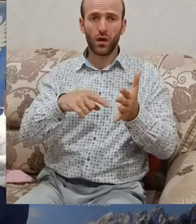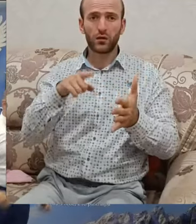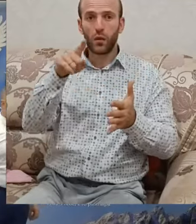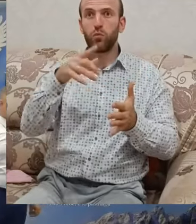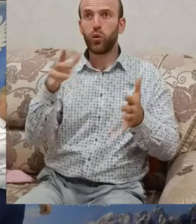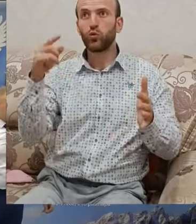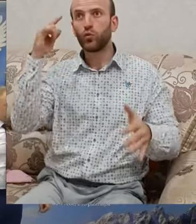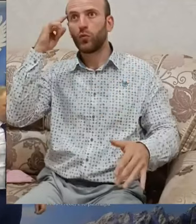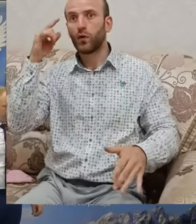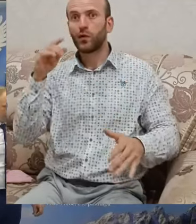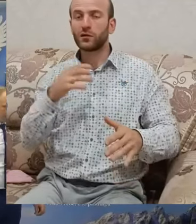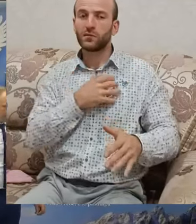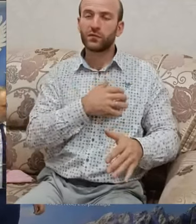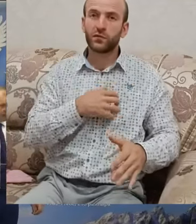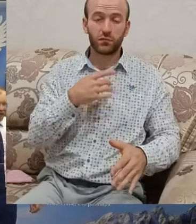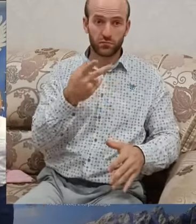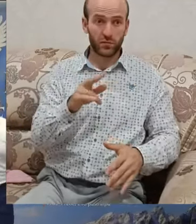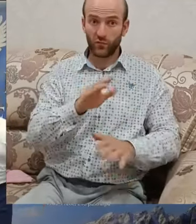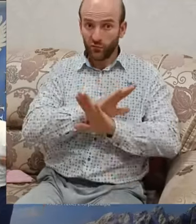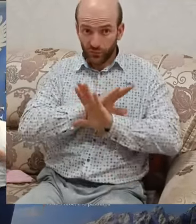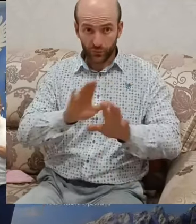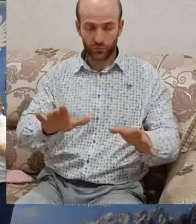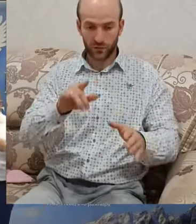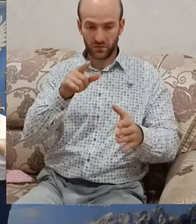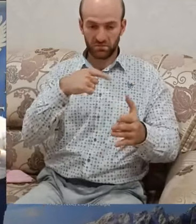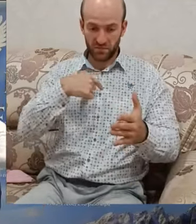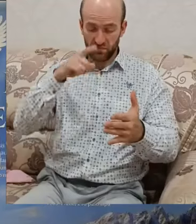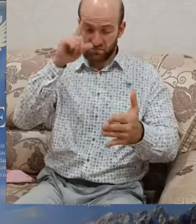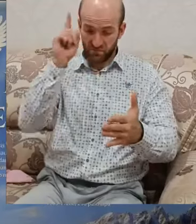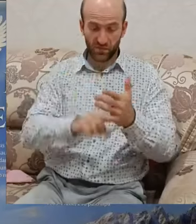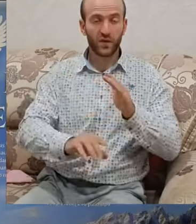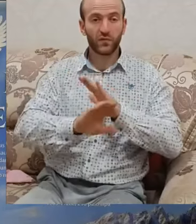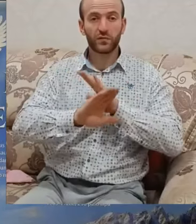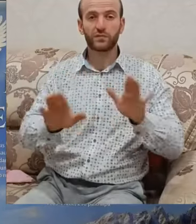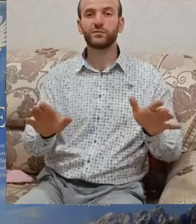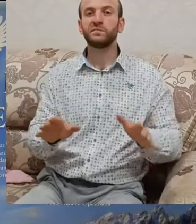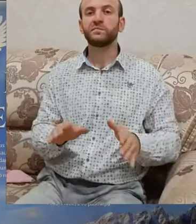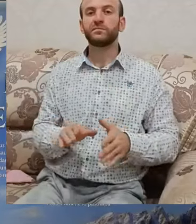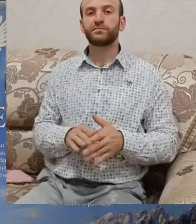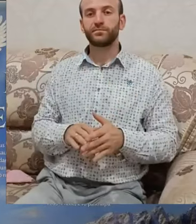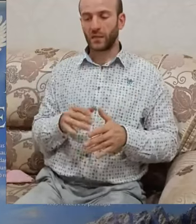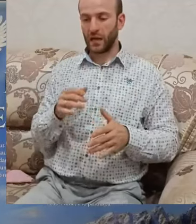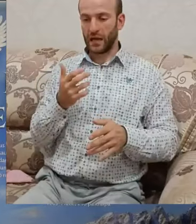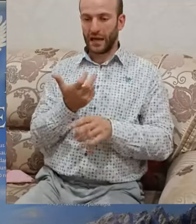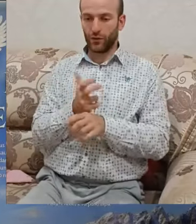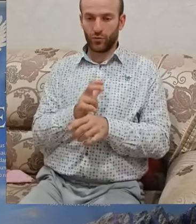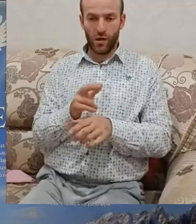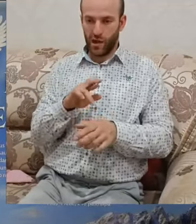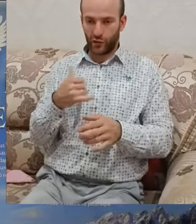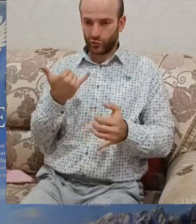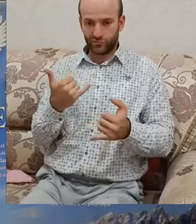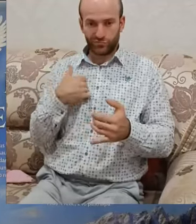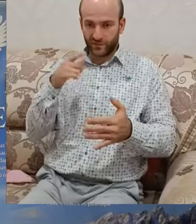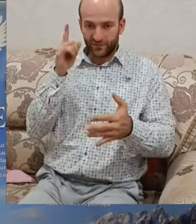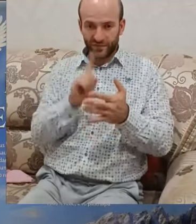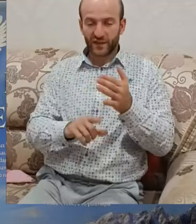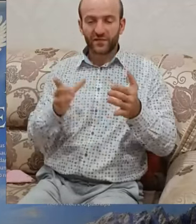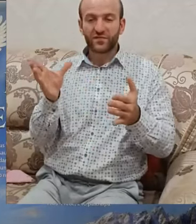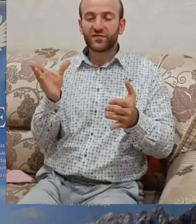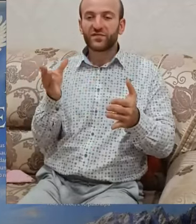tuo. Я этим верю. Aš tuo tikiu visą savo širdimi. Я этим верю всем своим сердцем. Žinote,